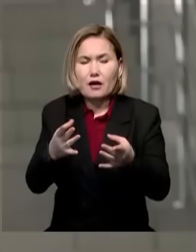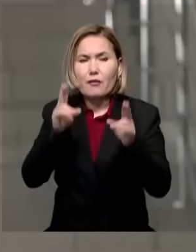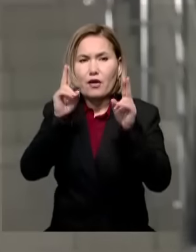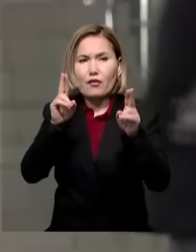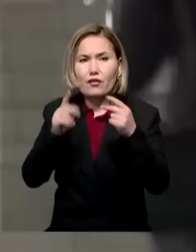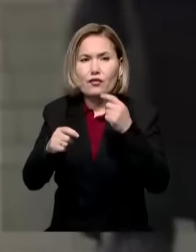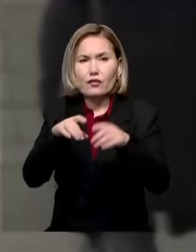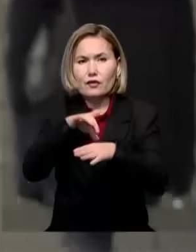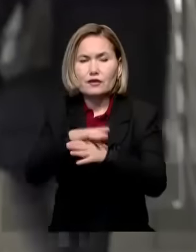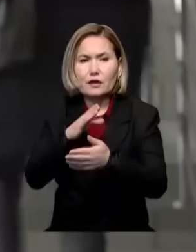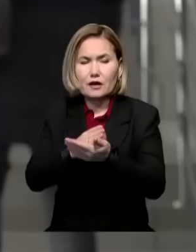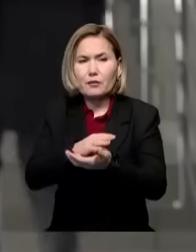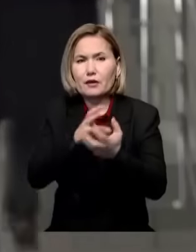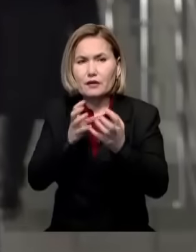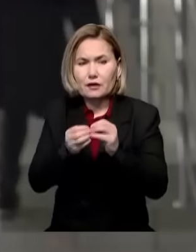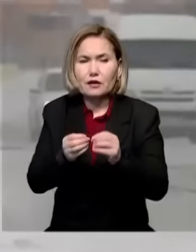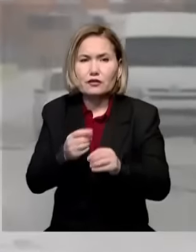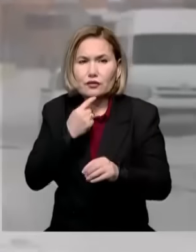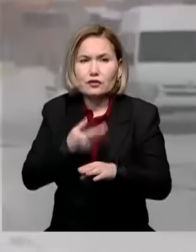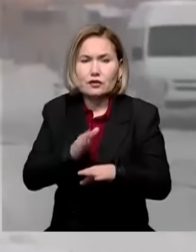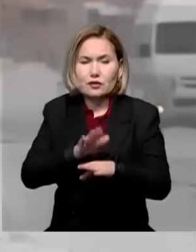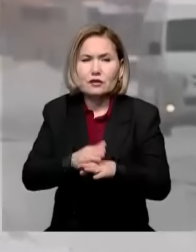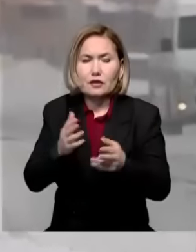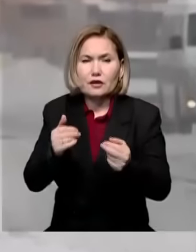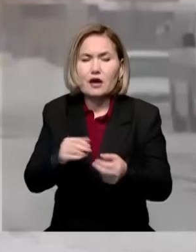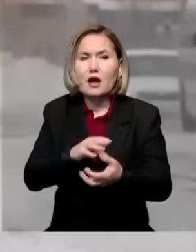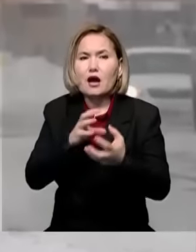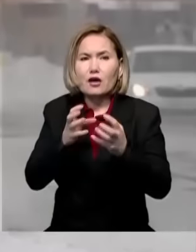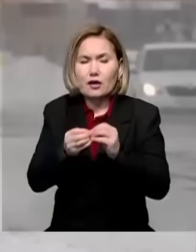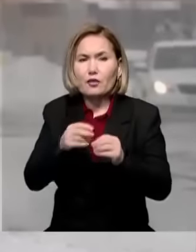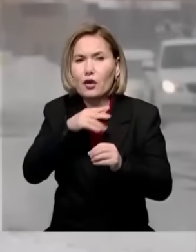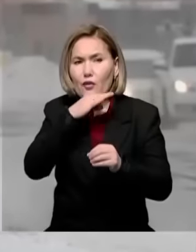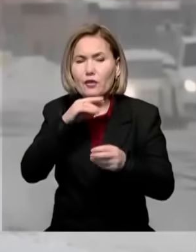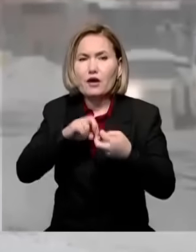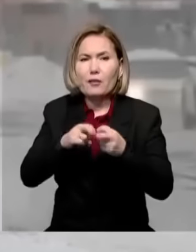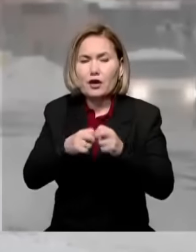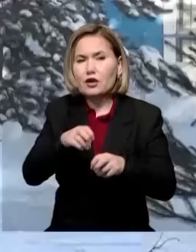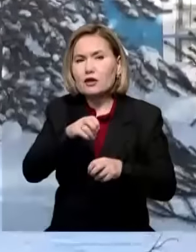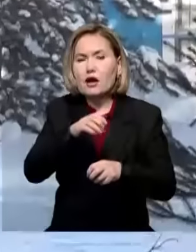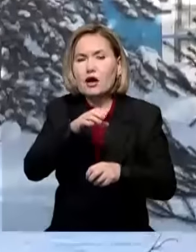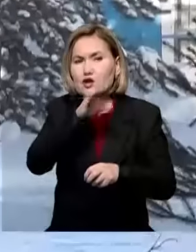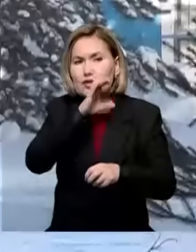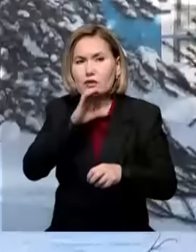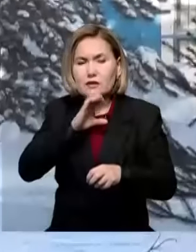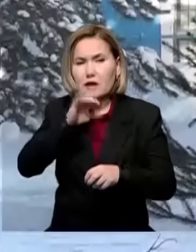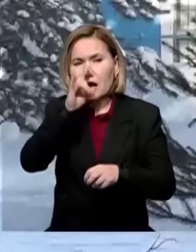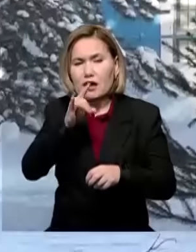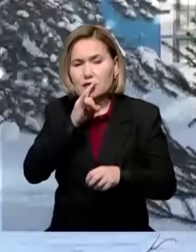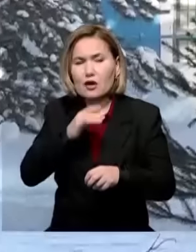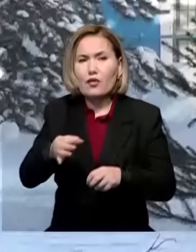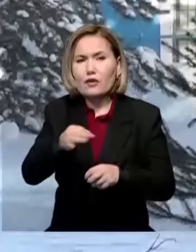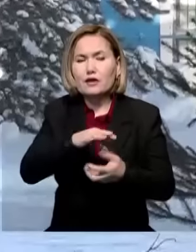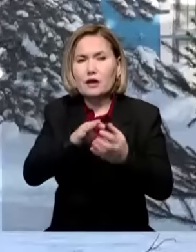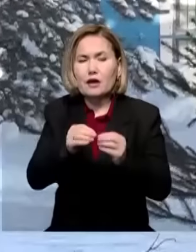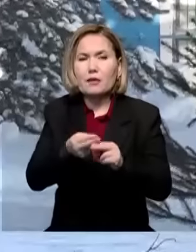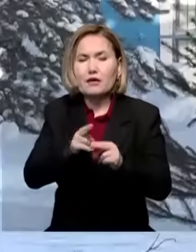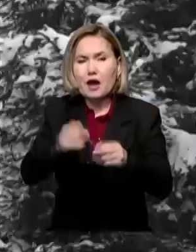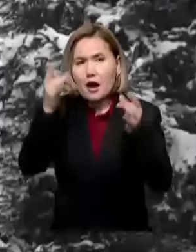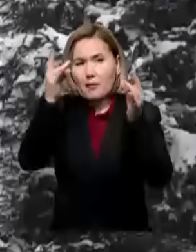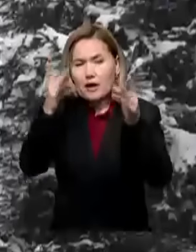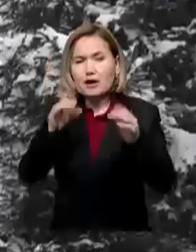өз орындалмайды. Соған қынжыласың. Қынжылатын жөні бар. Былтыр солтүстік Қазақстан облысындағы денсаулық сақтау, мәдениет